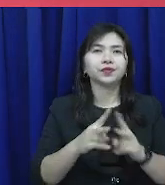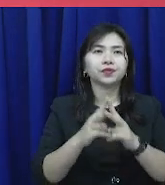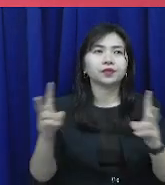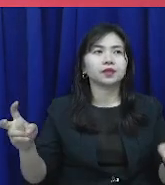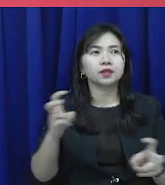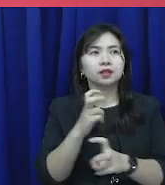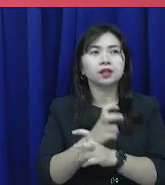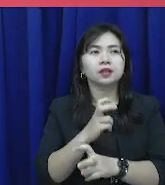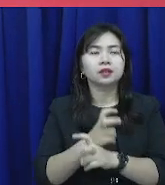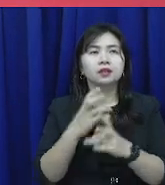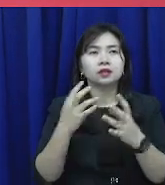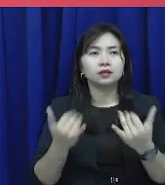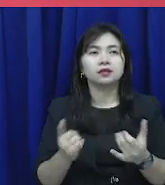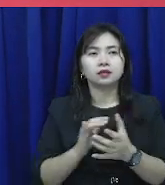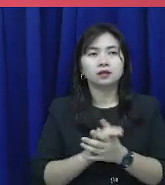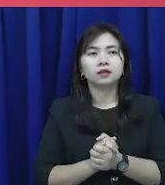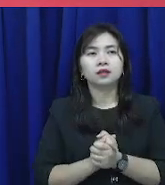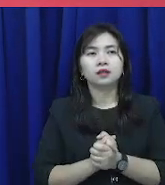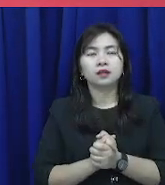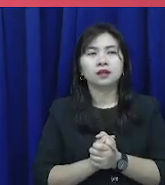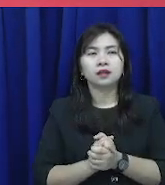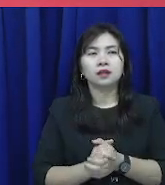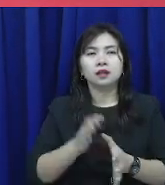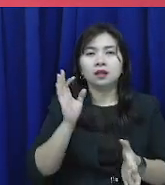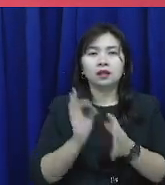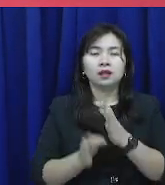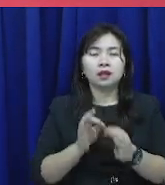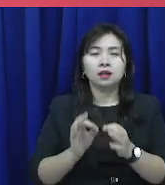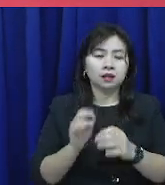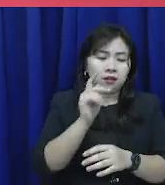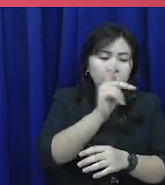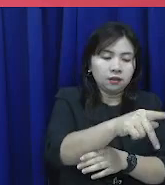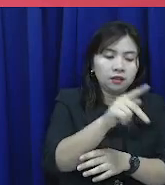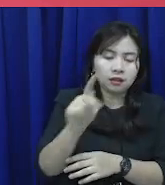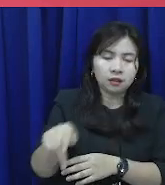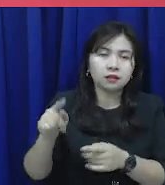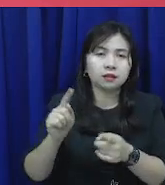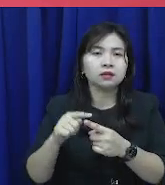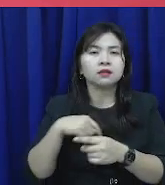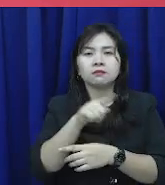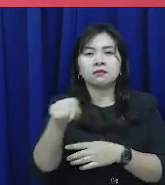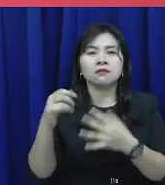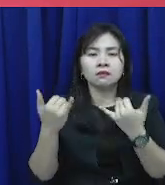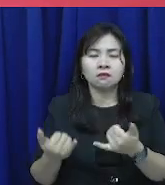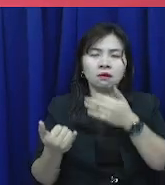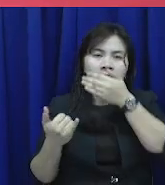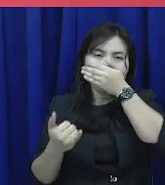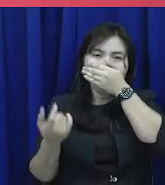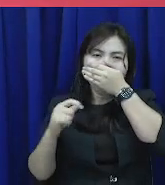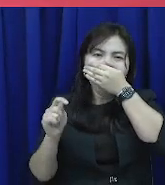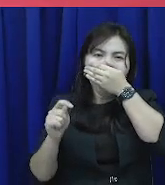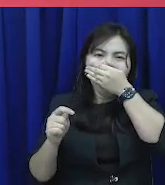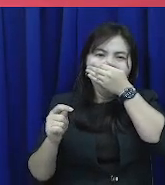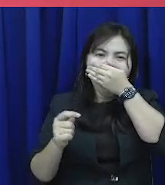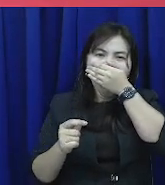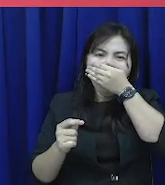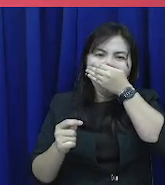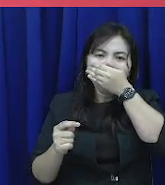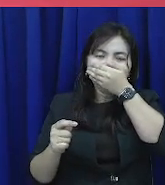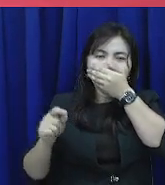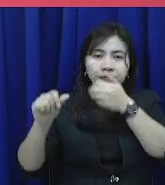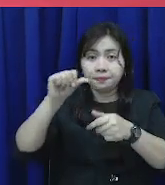nito mga kapatid ung tipo na pag pag sow sa atin yung seed pag sinabo yung yung yung seed sa atin eh parang